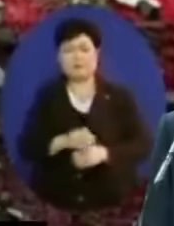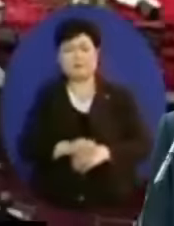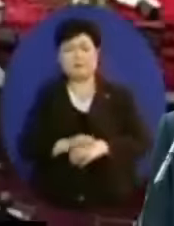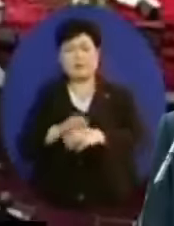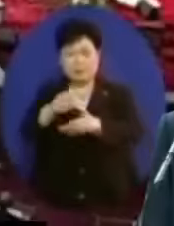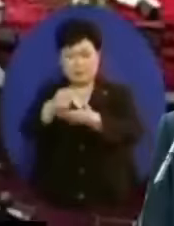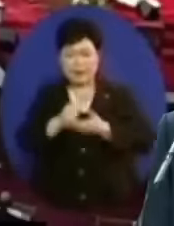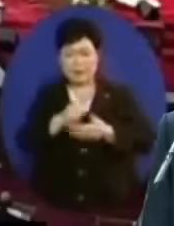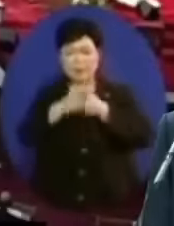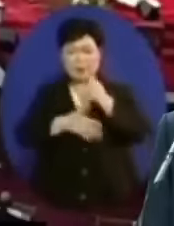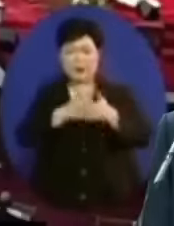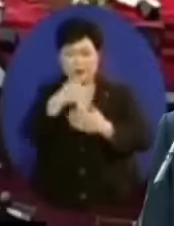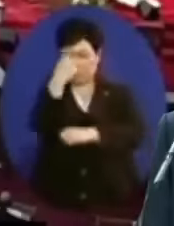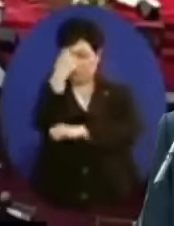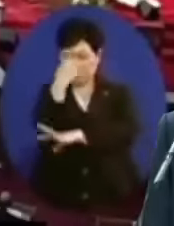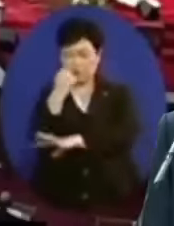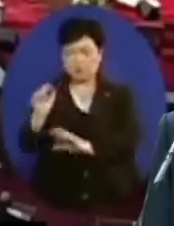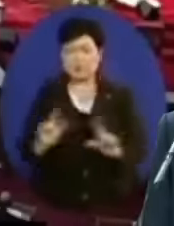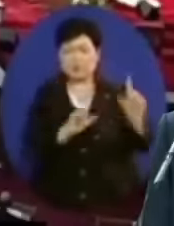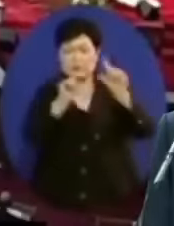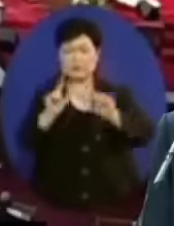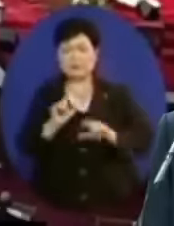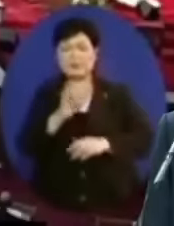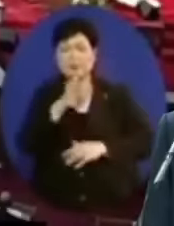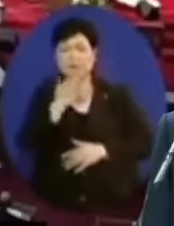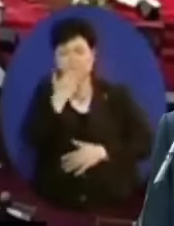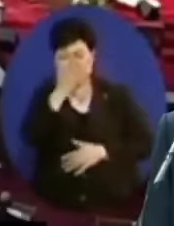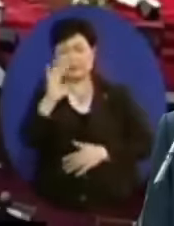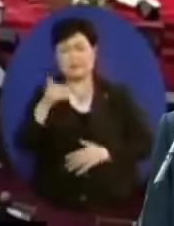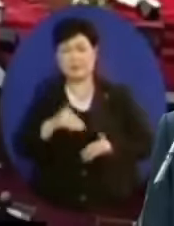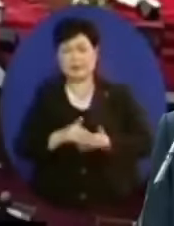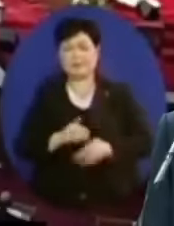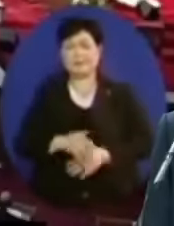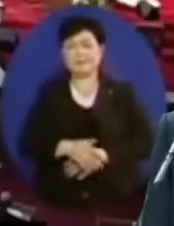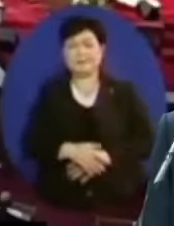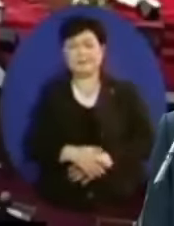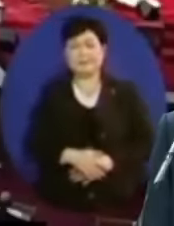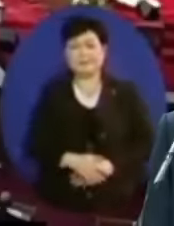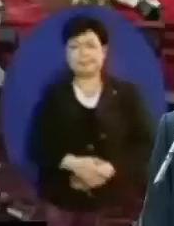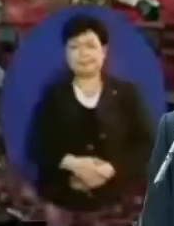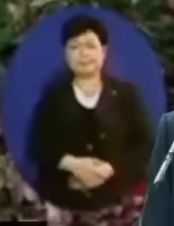받고 하나님 중심으로 살아야 되는 것입니다.